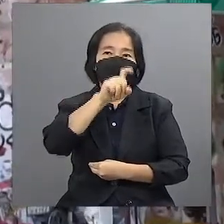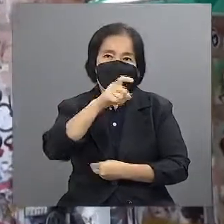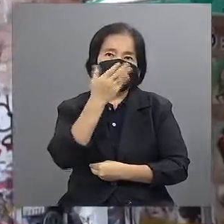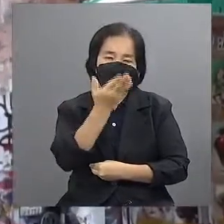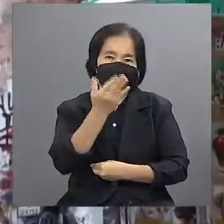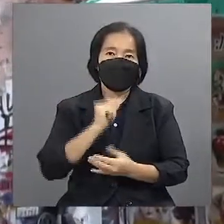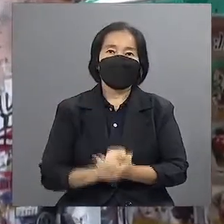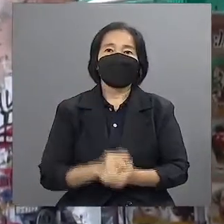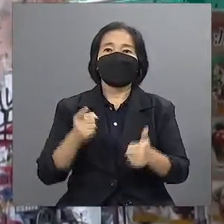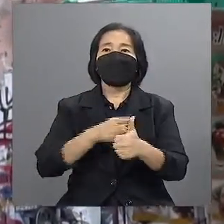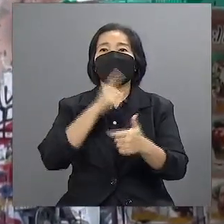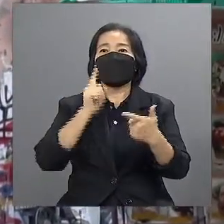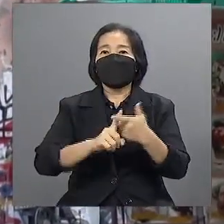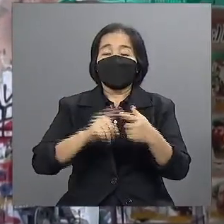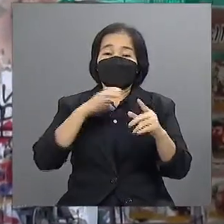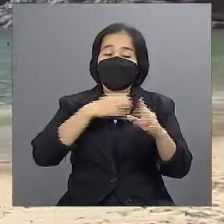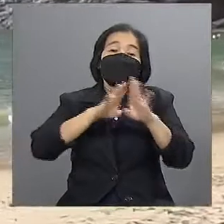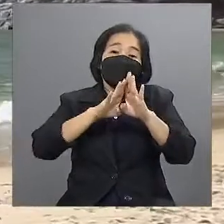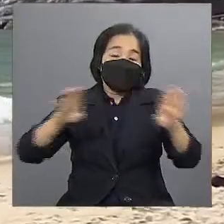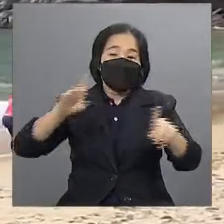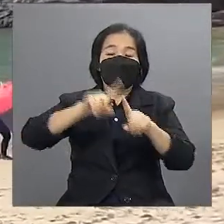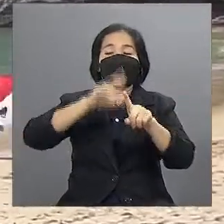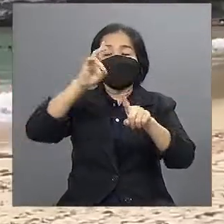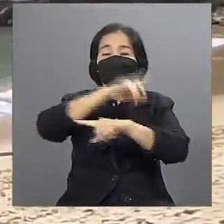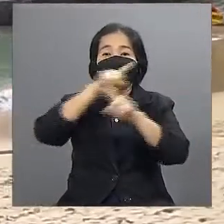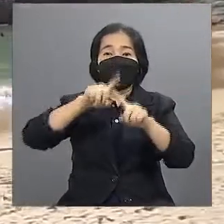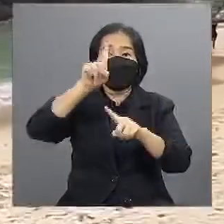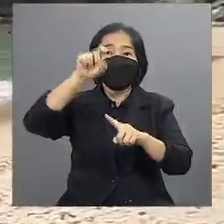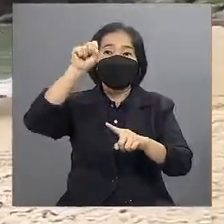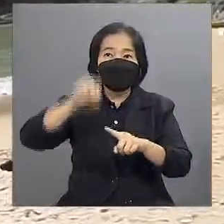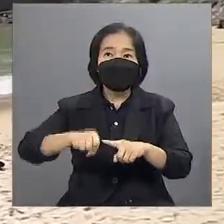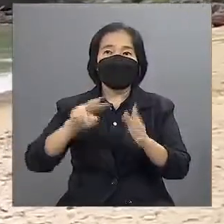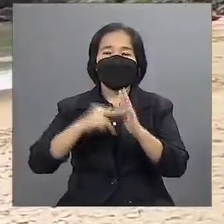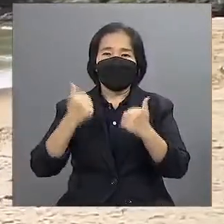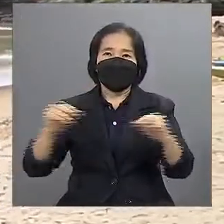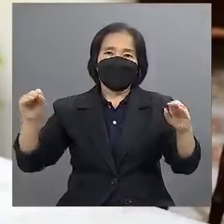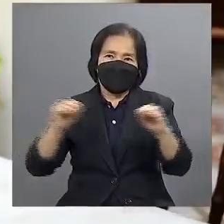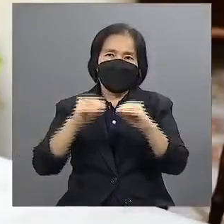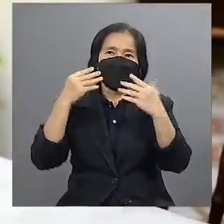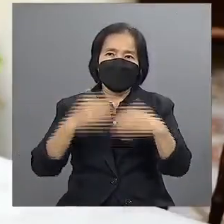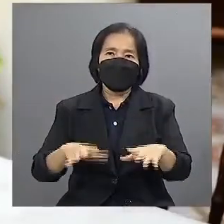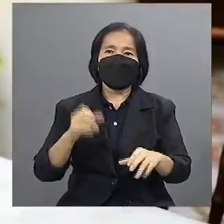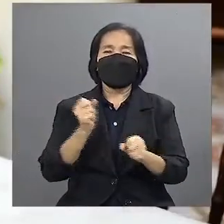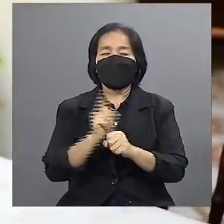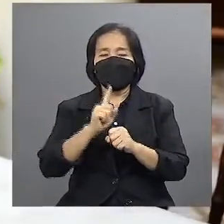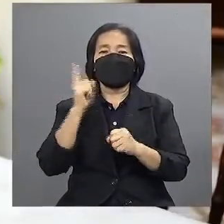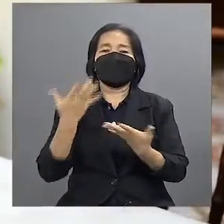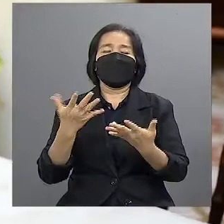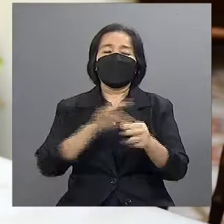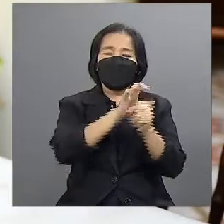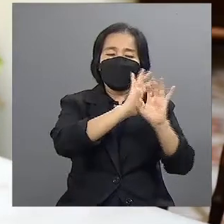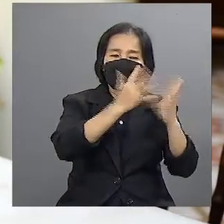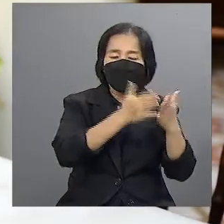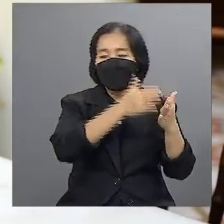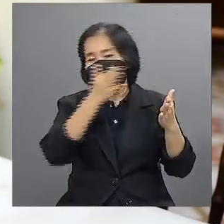หนึ่กตรา มันตเข้าไถบมาตริซิงแล้งั้ปืนใช่งตอนนี้ มันอได้แกประตวงตัวได้บางเร็วทีสุด แต